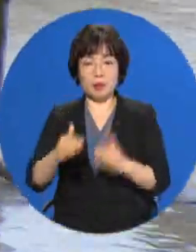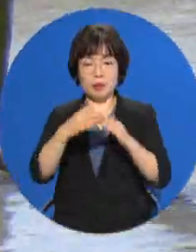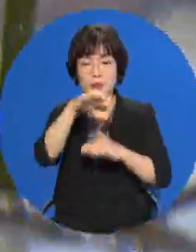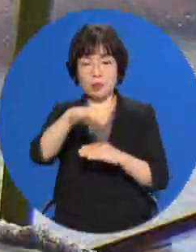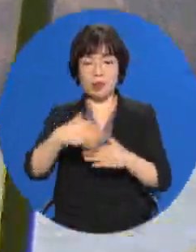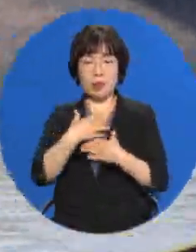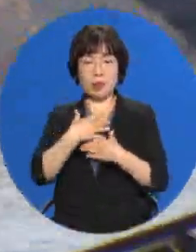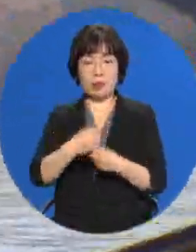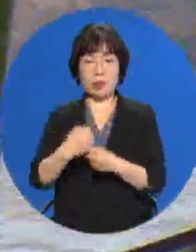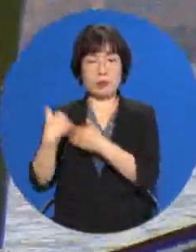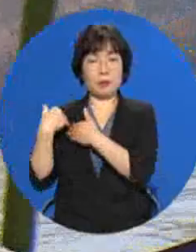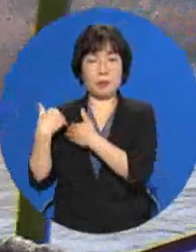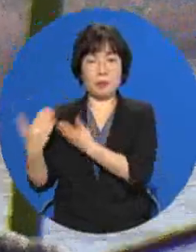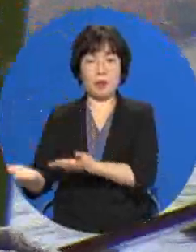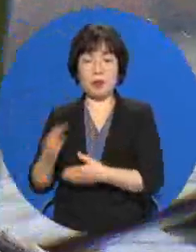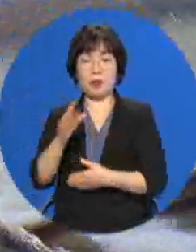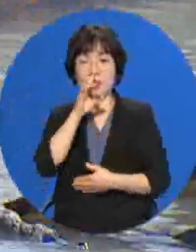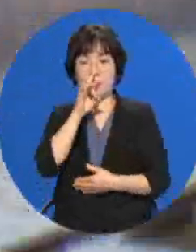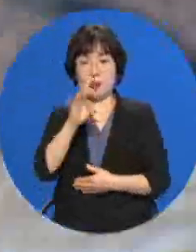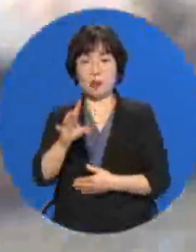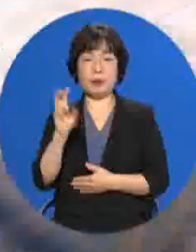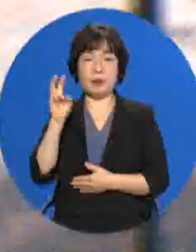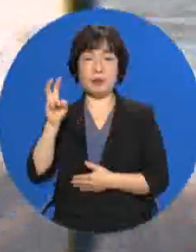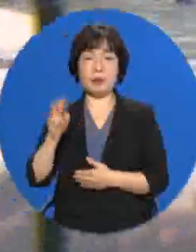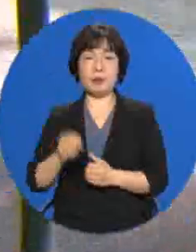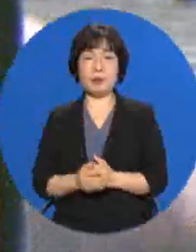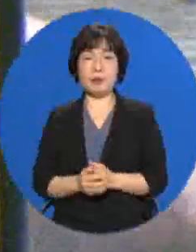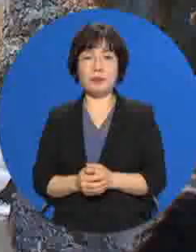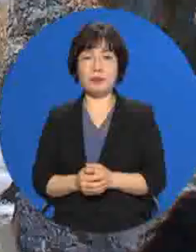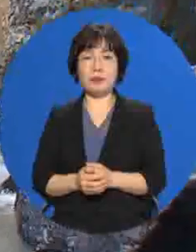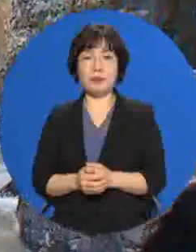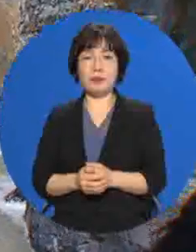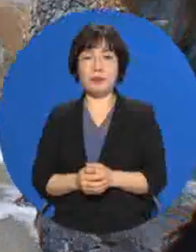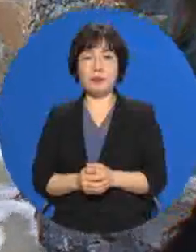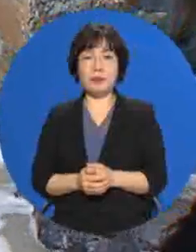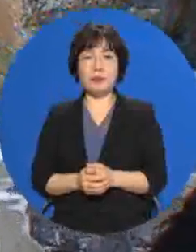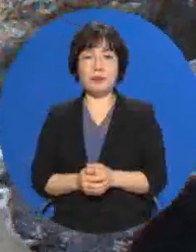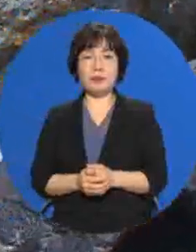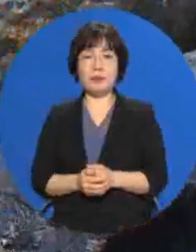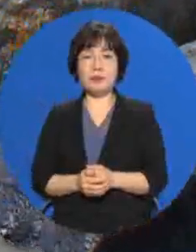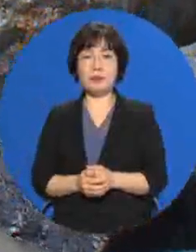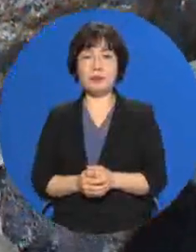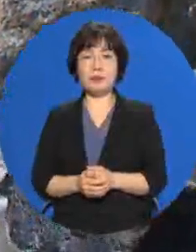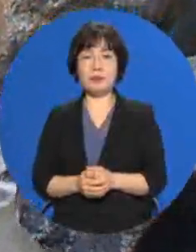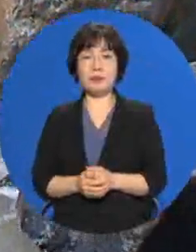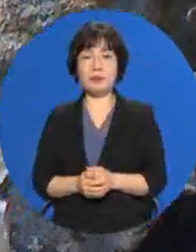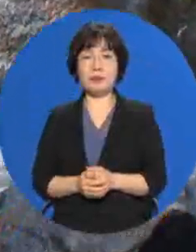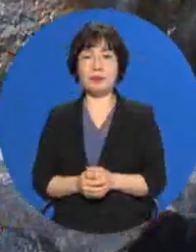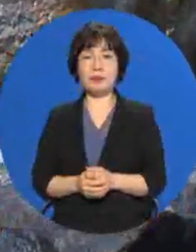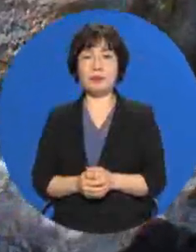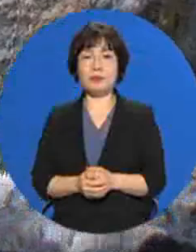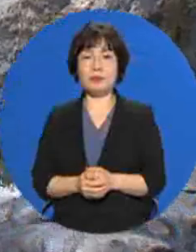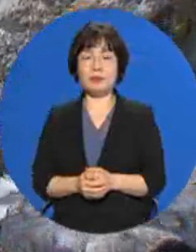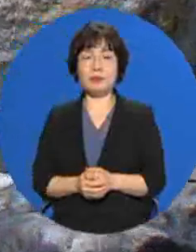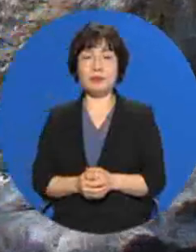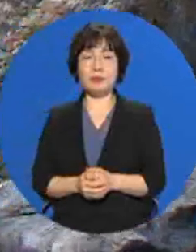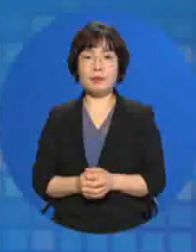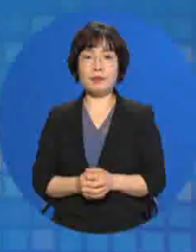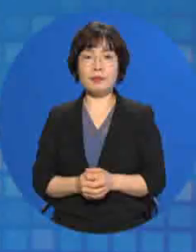주민들의 안전을 등한시한다면 빛이 바랠 수밖에 없다는 지적이 나오고 있습니다. MBC 뉴스 조희원입니다.